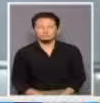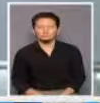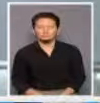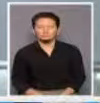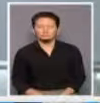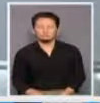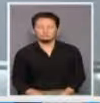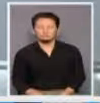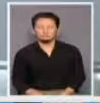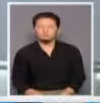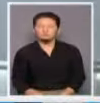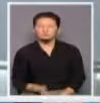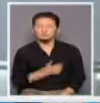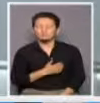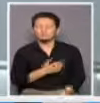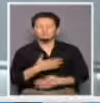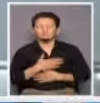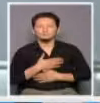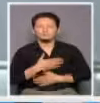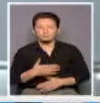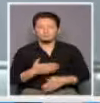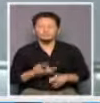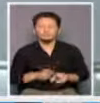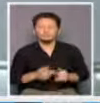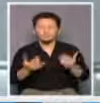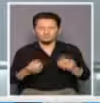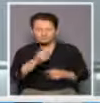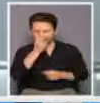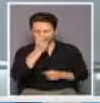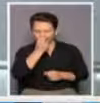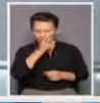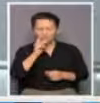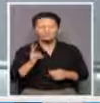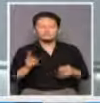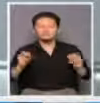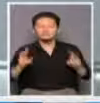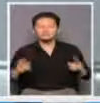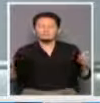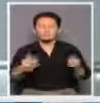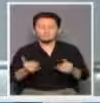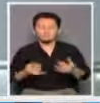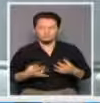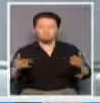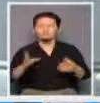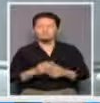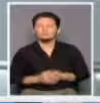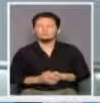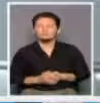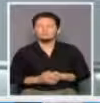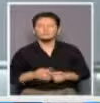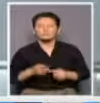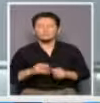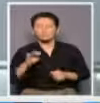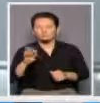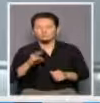Конечно, хочется поблагодарить вот сегодня, кто организовал это мероприятие. Это общественный